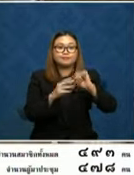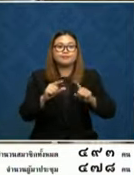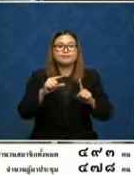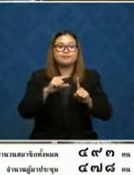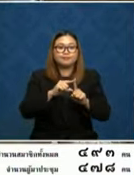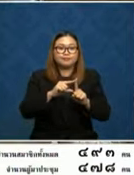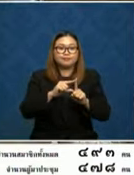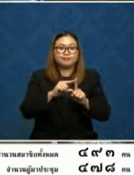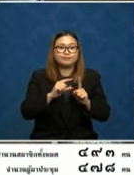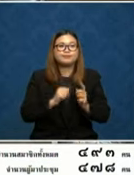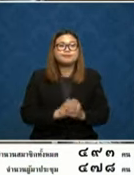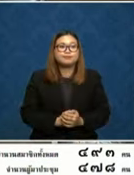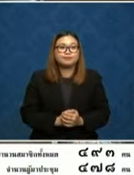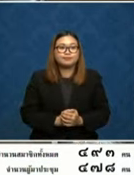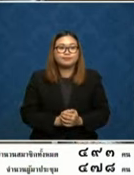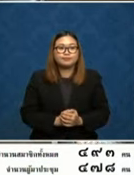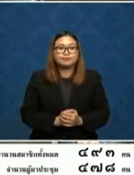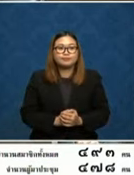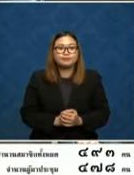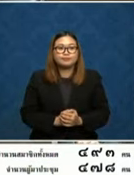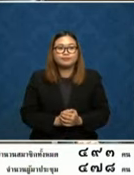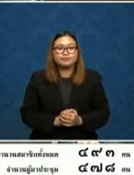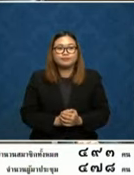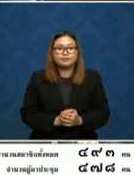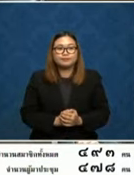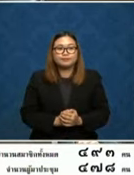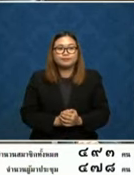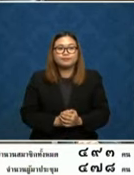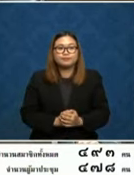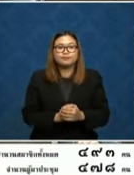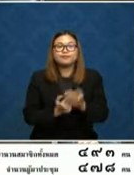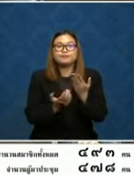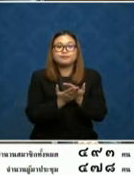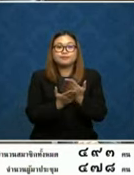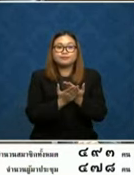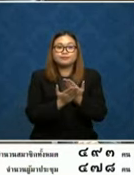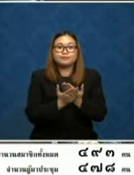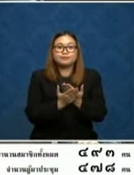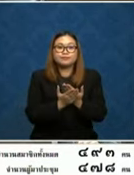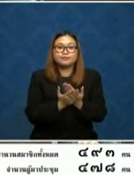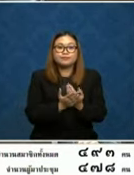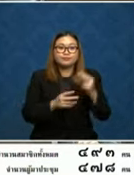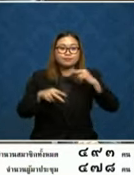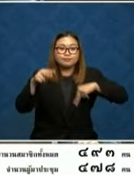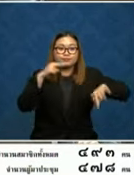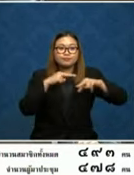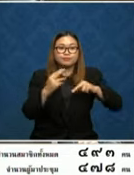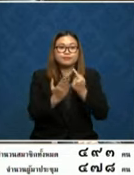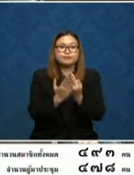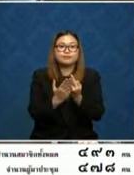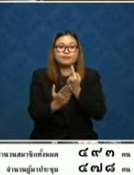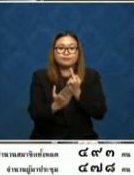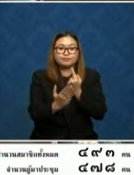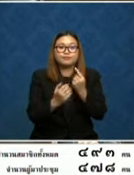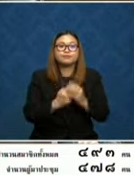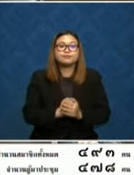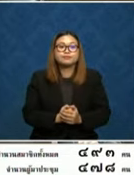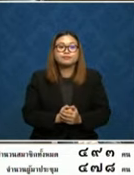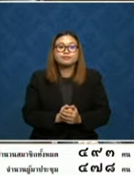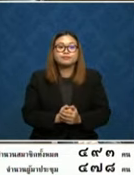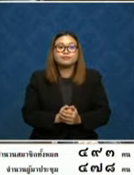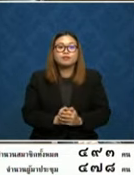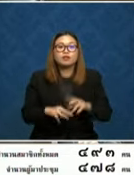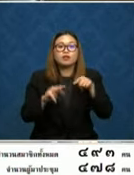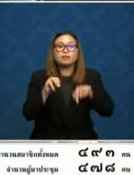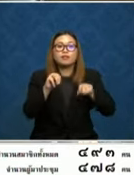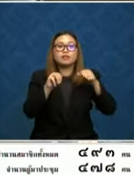นครับในฐานะอนุกรรมธิการห้องงบประมาณและในฐานะผู้สงวนคำแปลครับสำหรับมาตรา10กระทรว